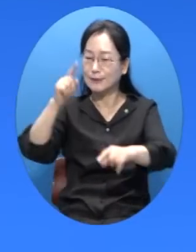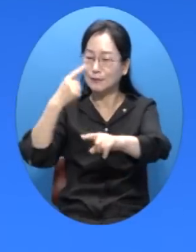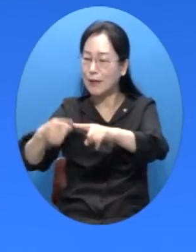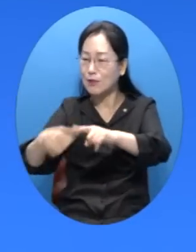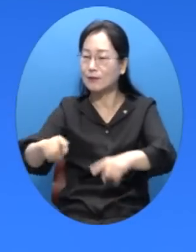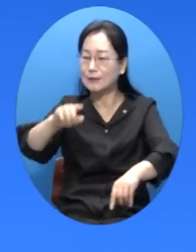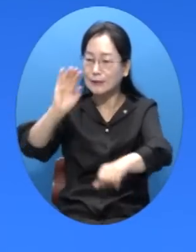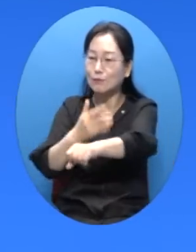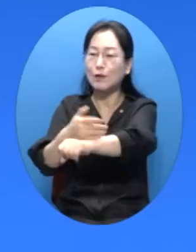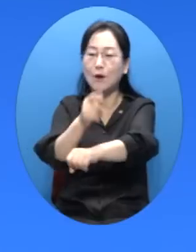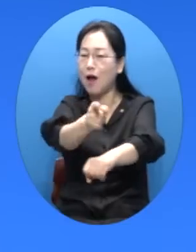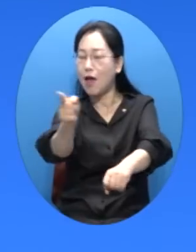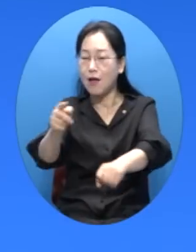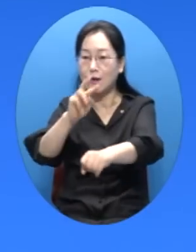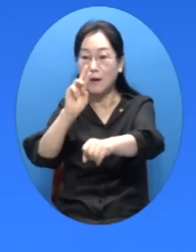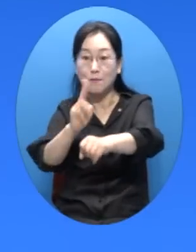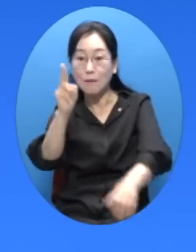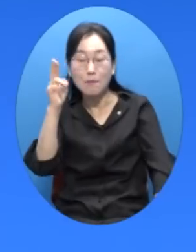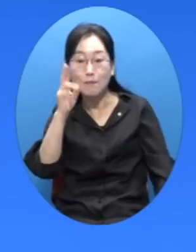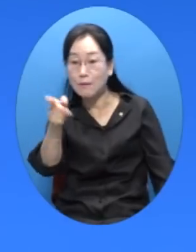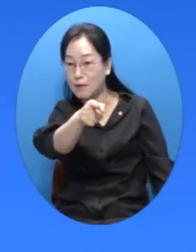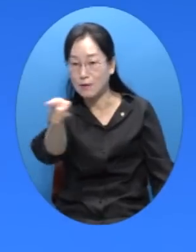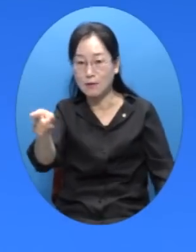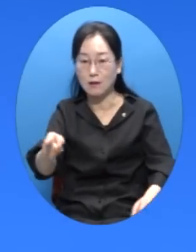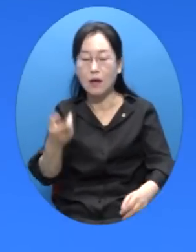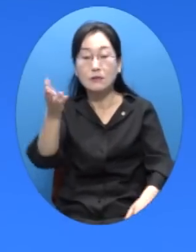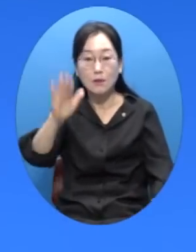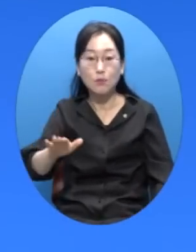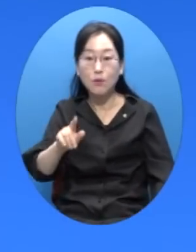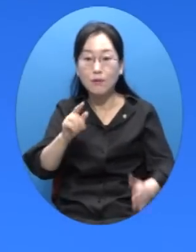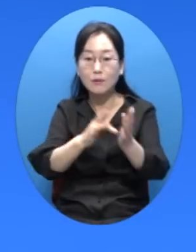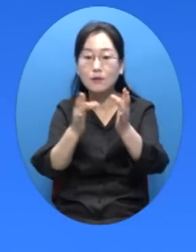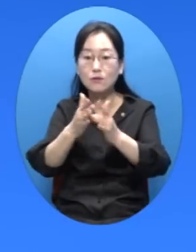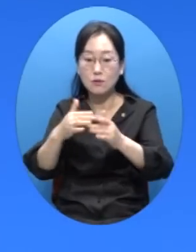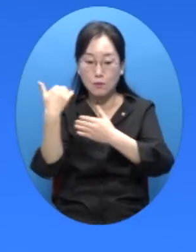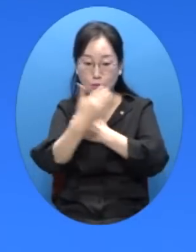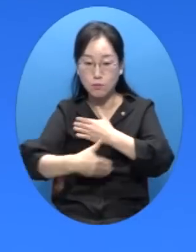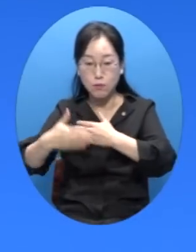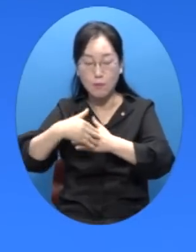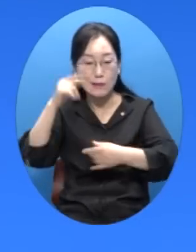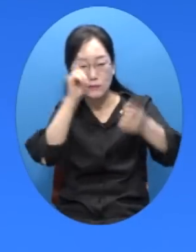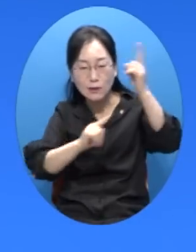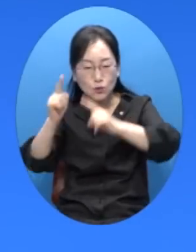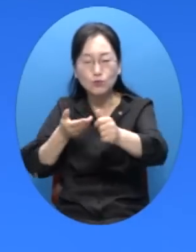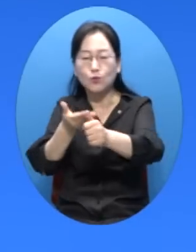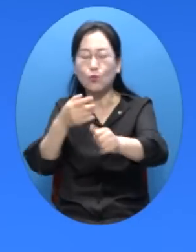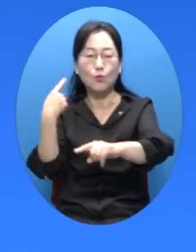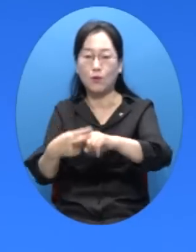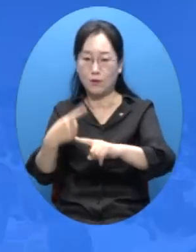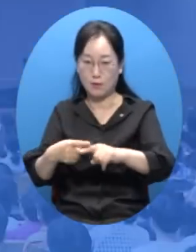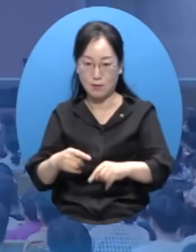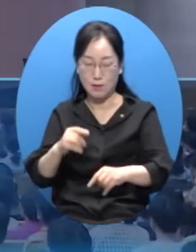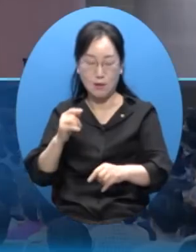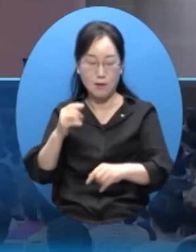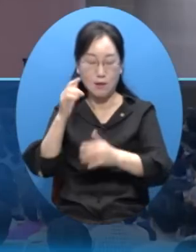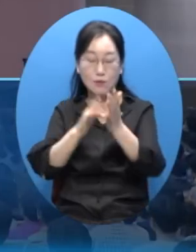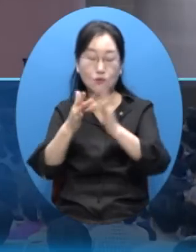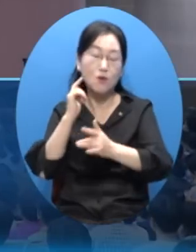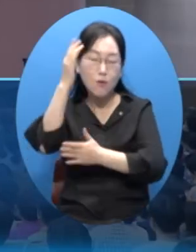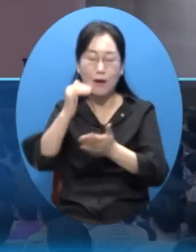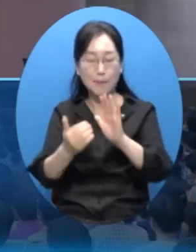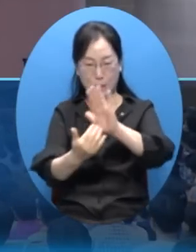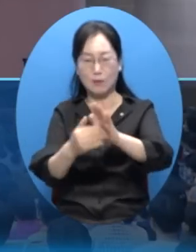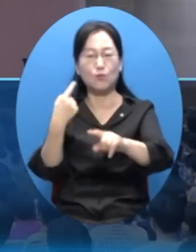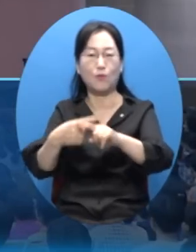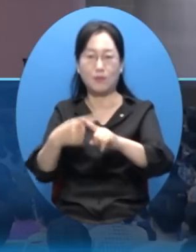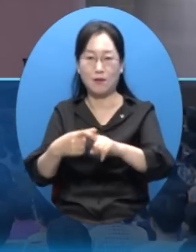비판하지만 결국 예수님 몸에 상처를 입히고 주님의 영광을 가린다는 사실을 잊지 말아야 될 것입니다. 에베소서 1장 22절 23절은 이와